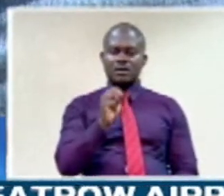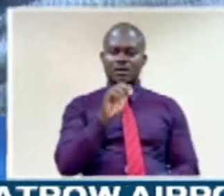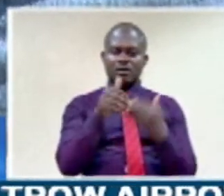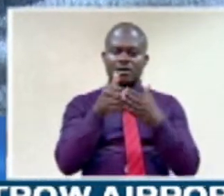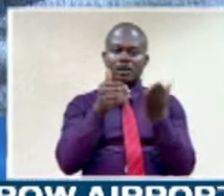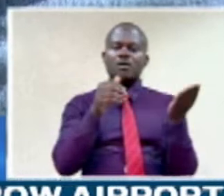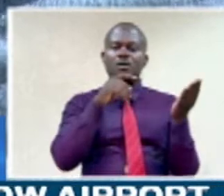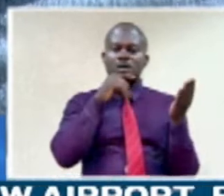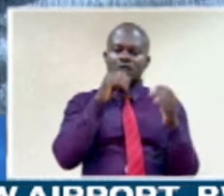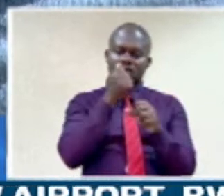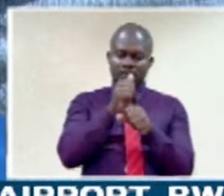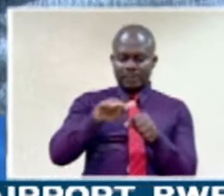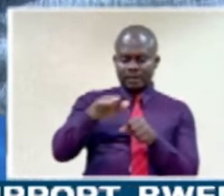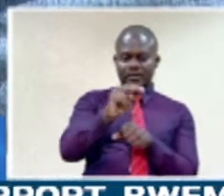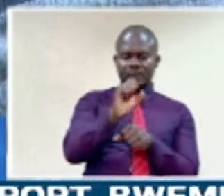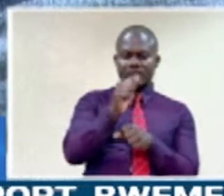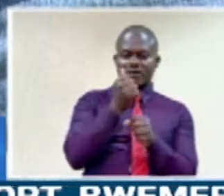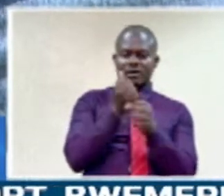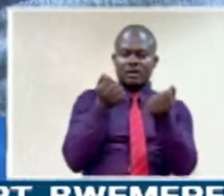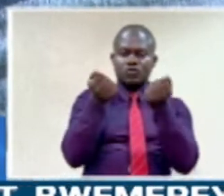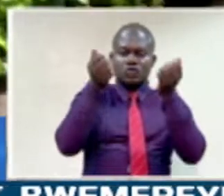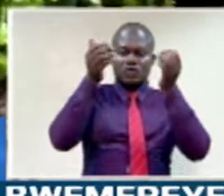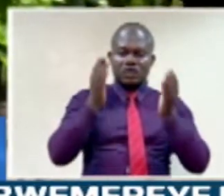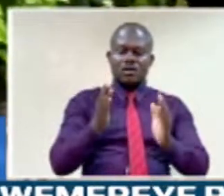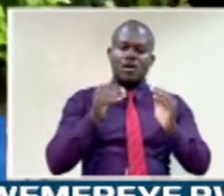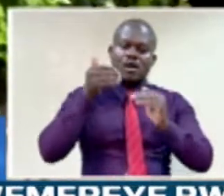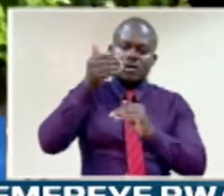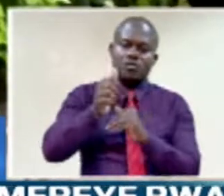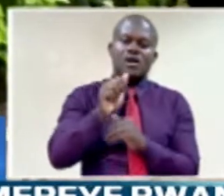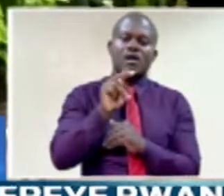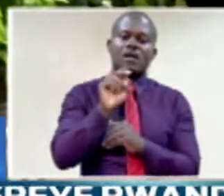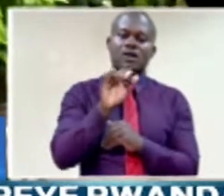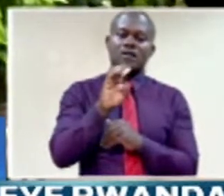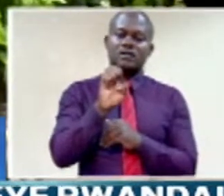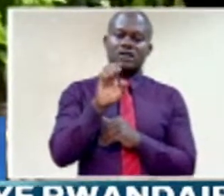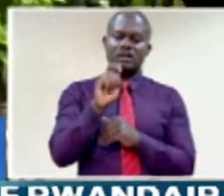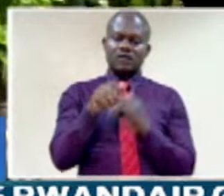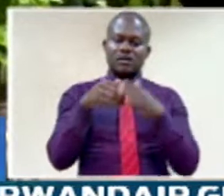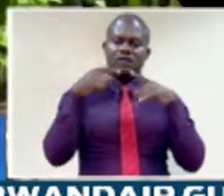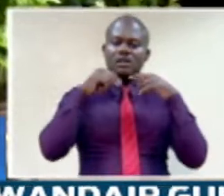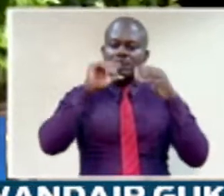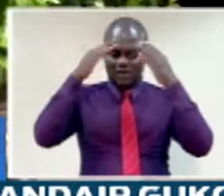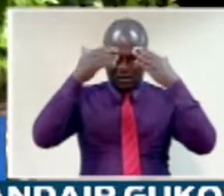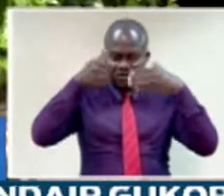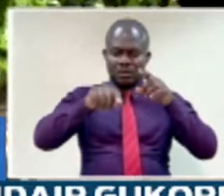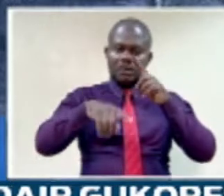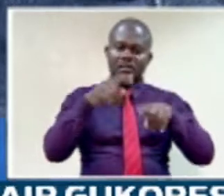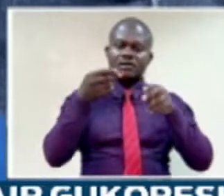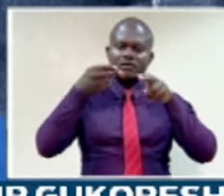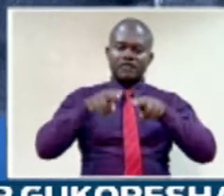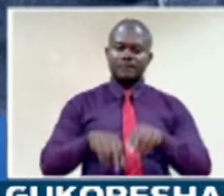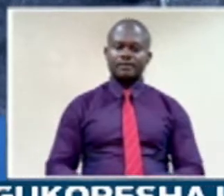uyu Nsengayire yakoreraga akazi k'ubushoferi. Habarurema Anicety avuga ko rero abatamenye igihe ubu bwicanyi